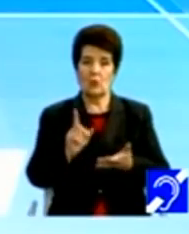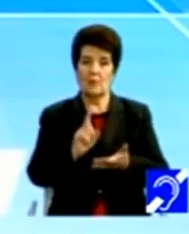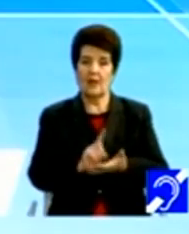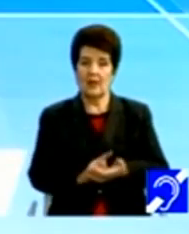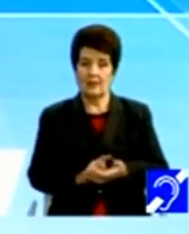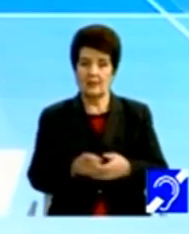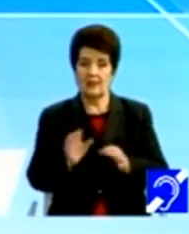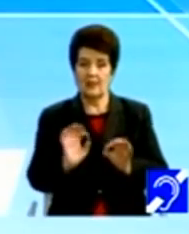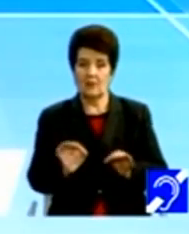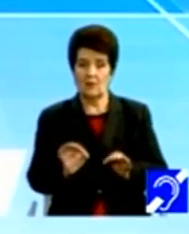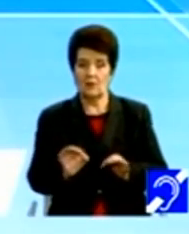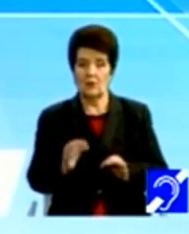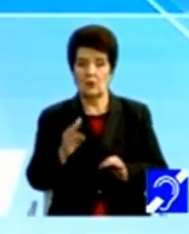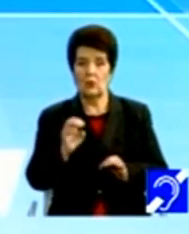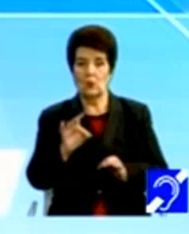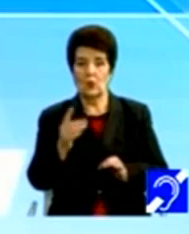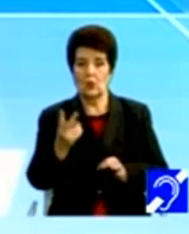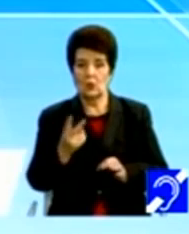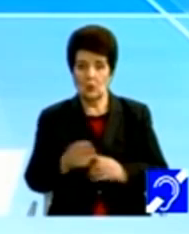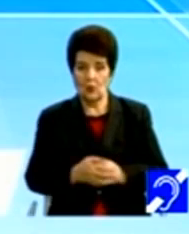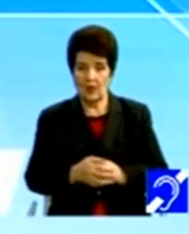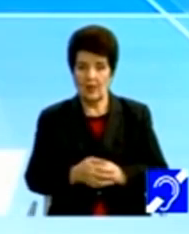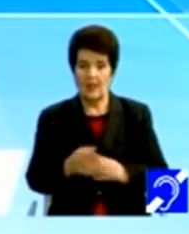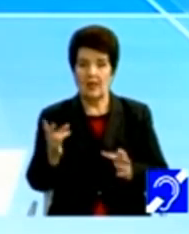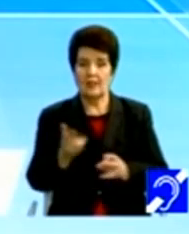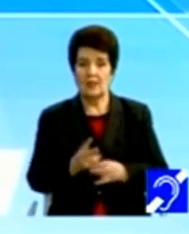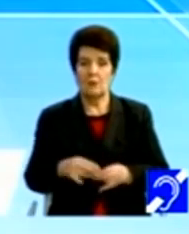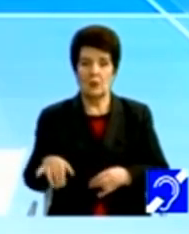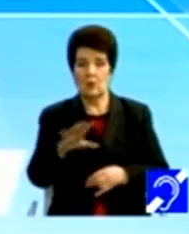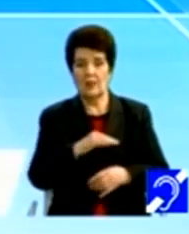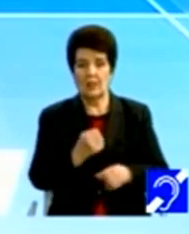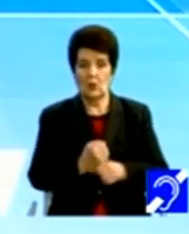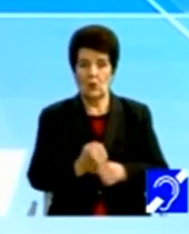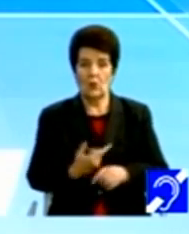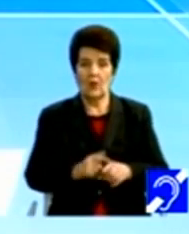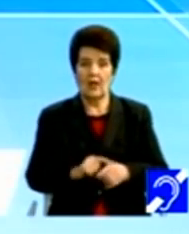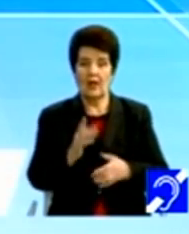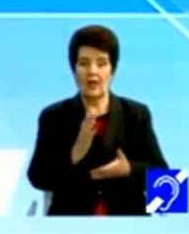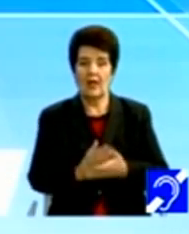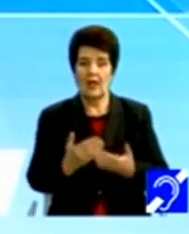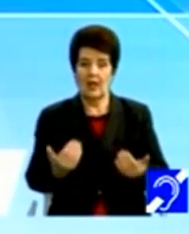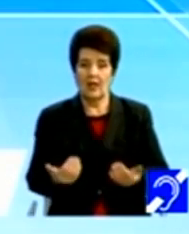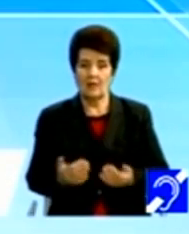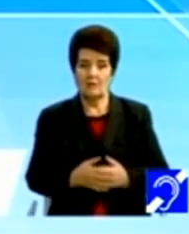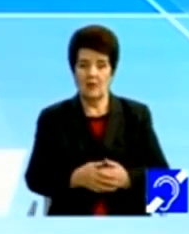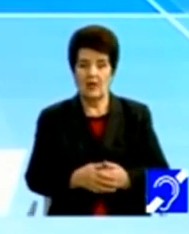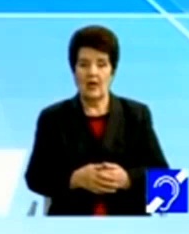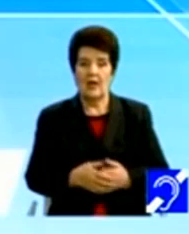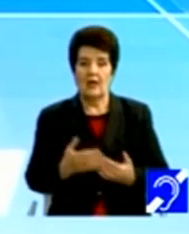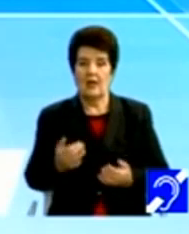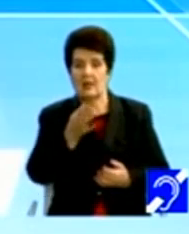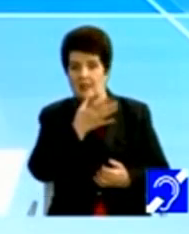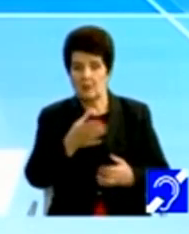obligatorie coalizarea Dreptei în turul 2, care ar trebui să treacă peste toate lucrurile pe care le au de animozitate și de disensiuni în